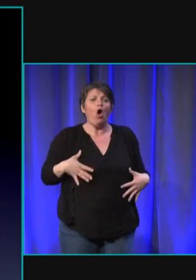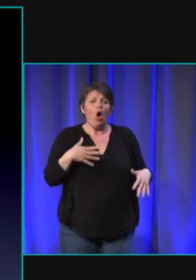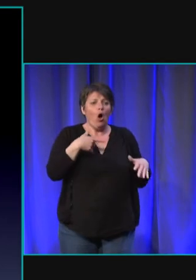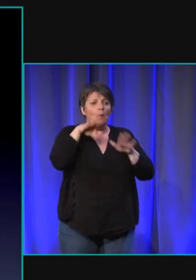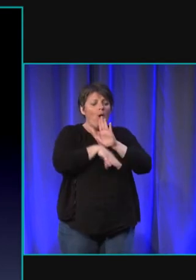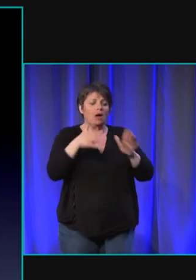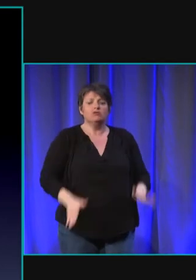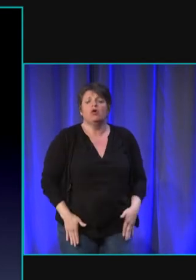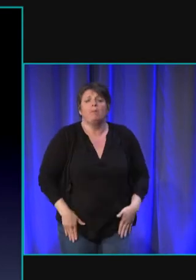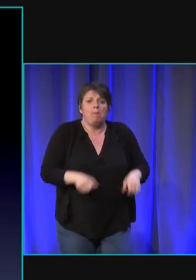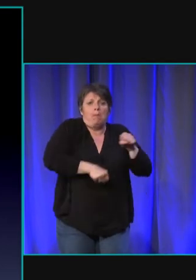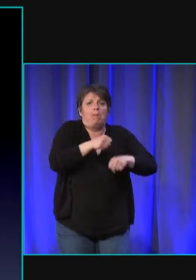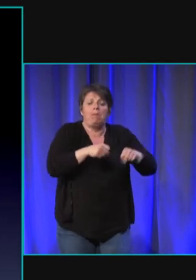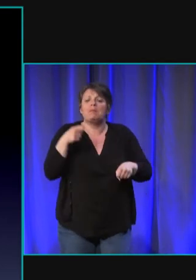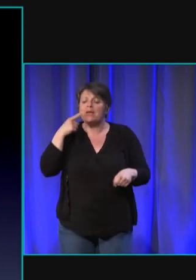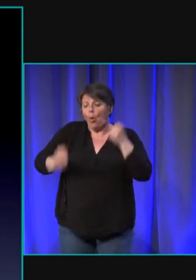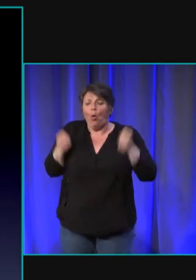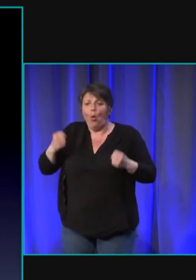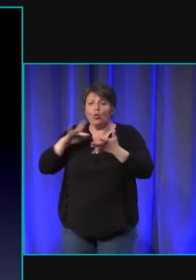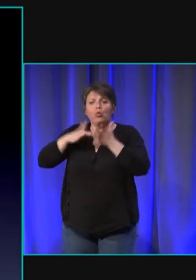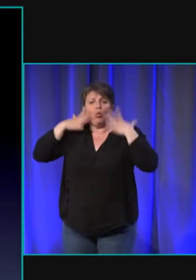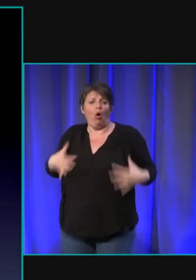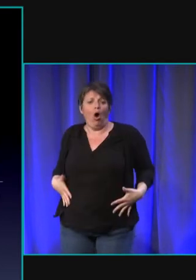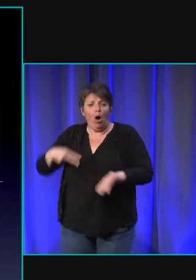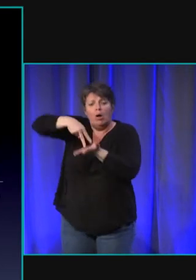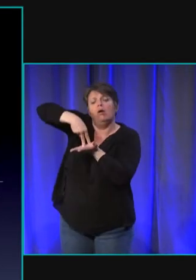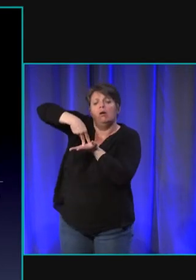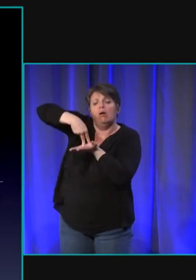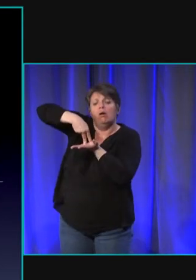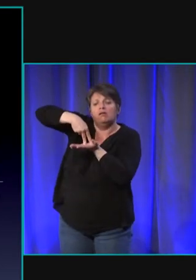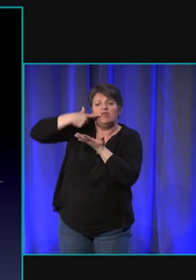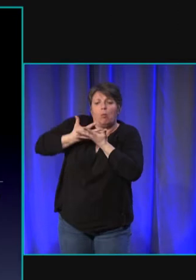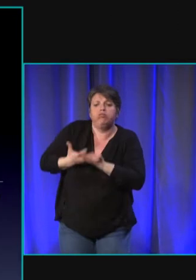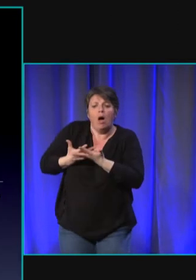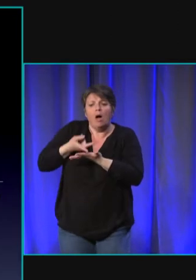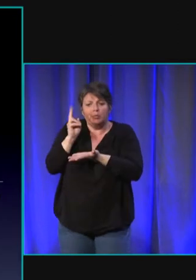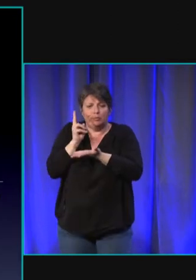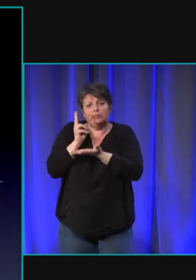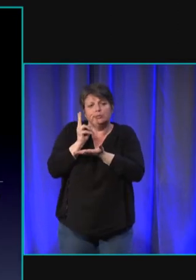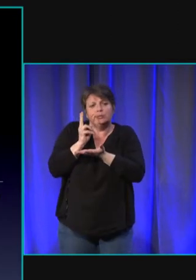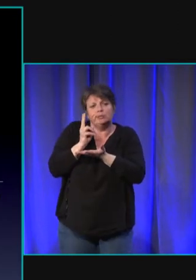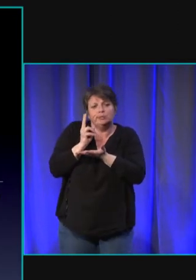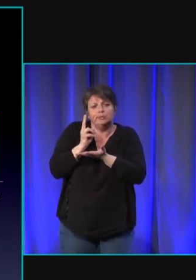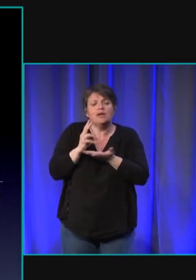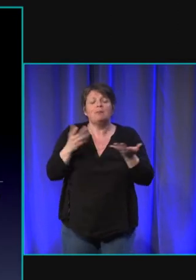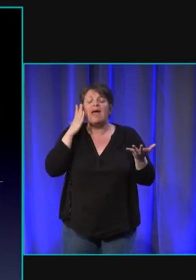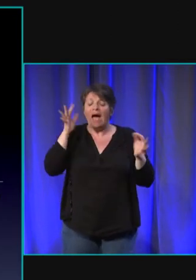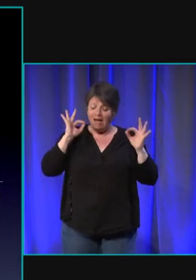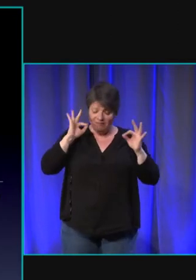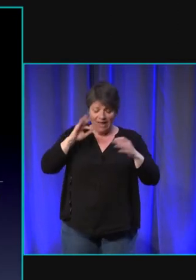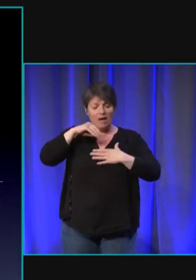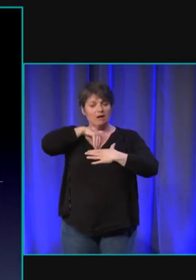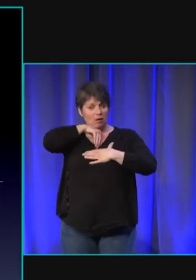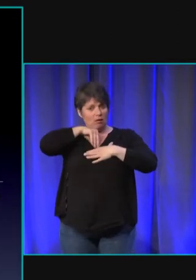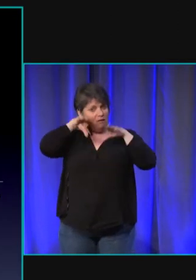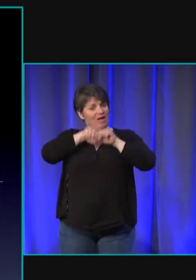course à pied. Mais si on regarde un petit peu ce qu'il en est au niveau de ces fameux produits métaboliques, le taux de lactate qu'on